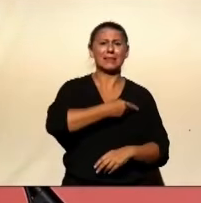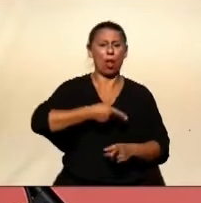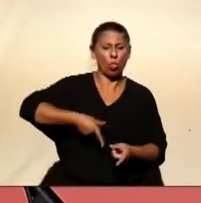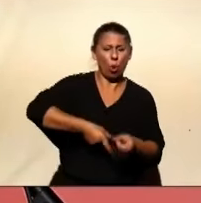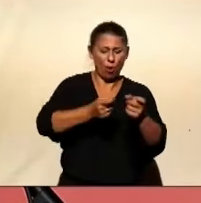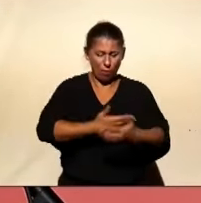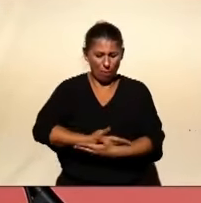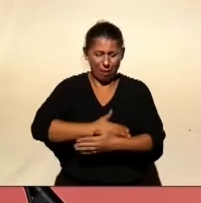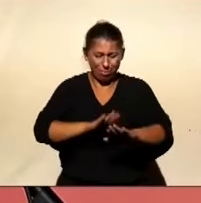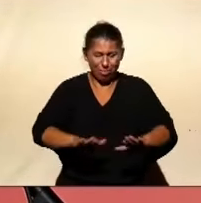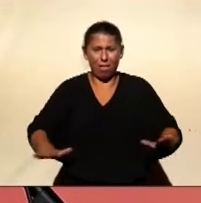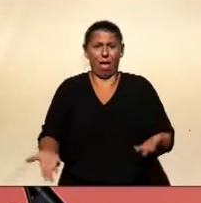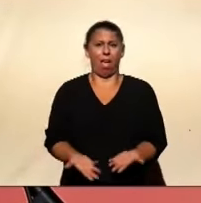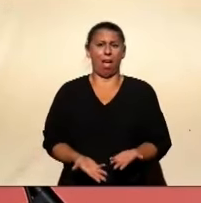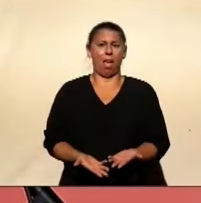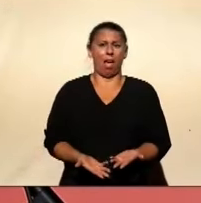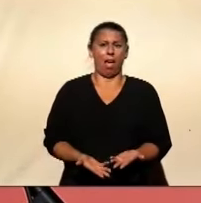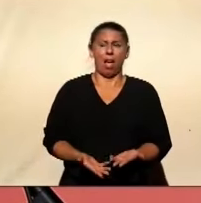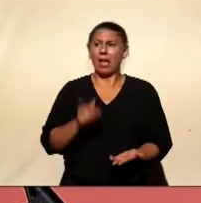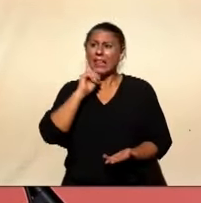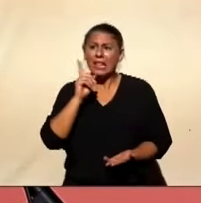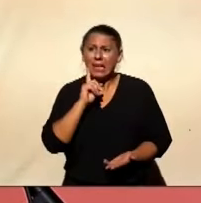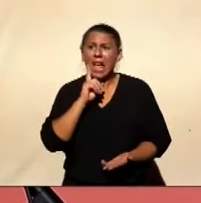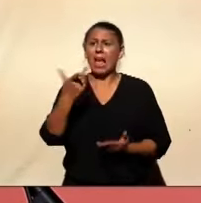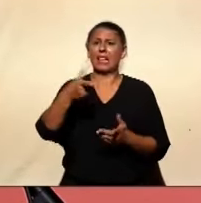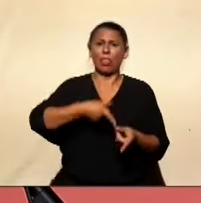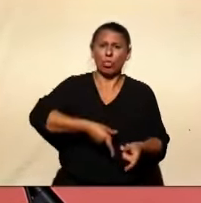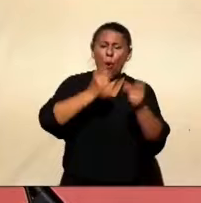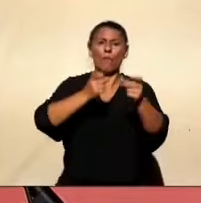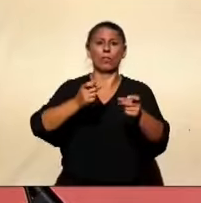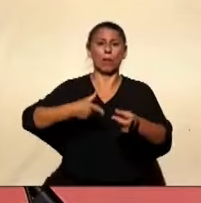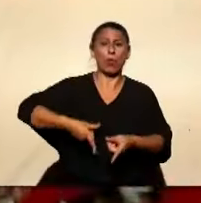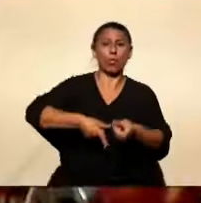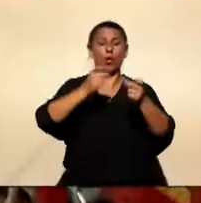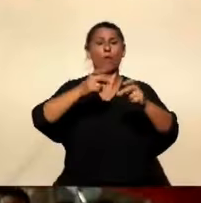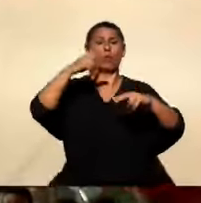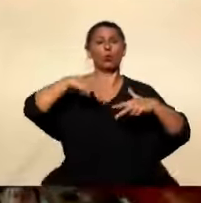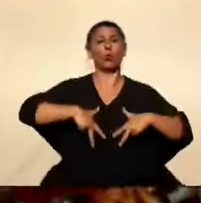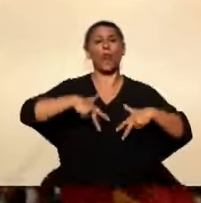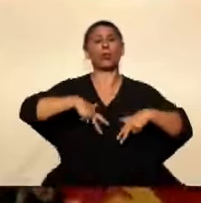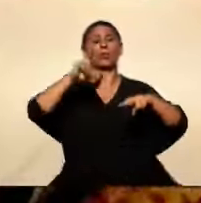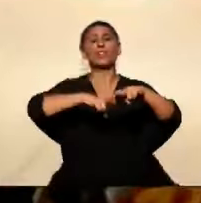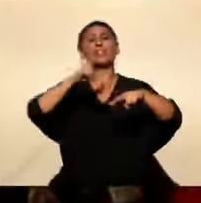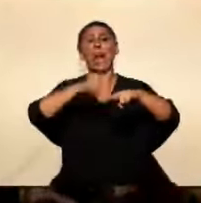δολοφονίες μικρών παιδιών, αμάχων, από τους δολοφόνους του κράτους του Ισραήλ.